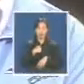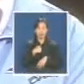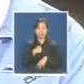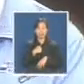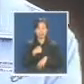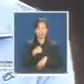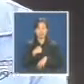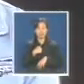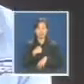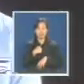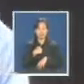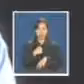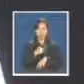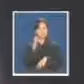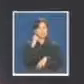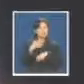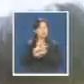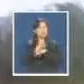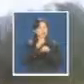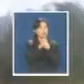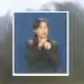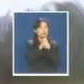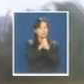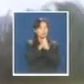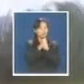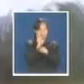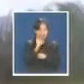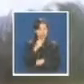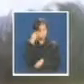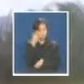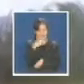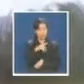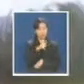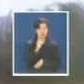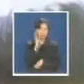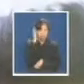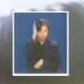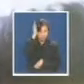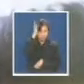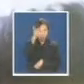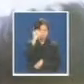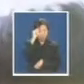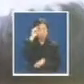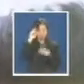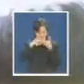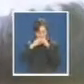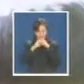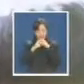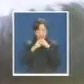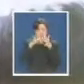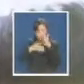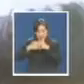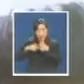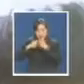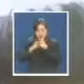จที่จะเดินในเส้นทางการเมืองทั้งที่รู้ว่าในอนาคตคุณอภิสิทธิ์เองอาจจะต้องเจอกับปัญหาที่หนักหนาก